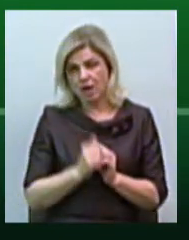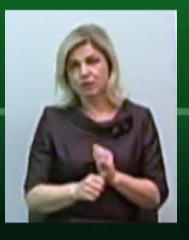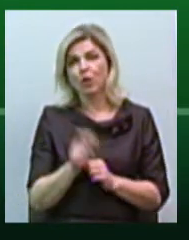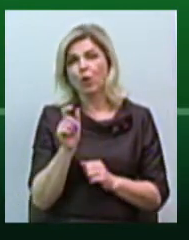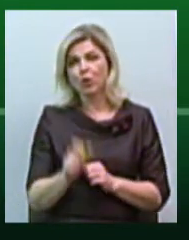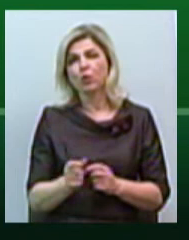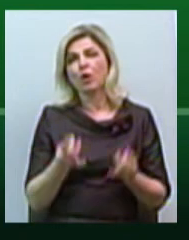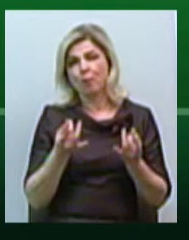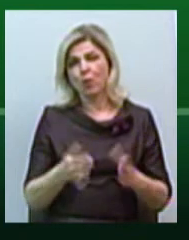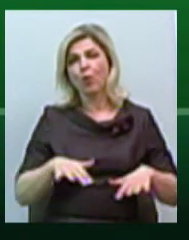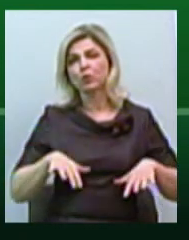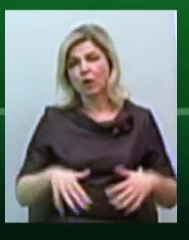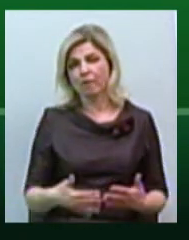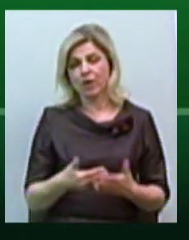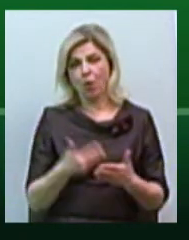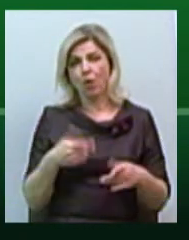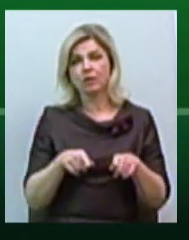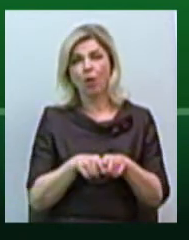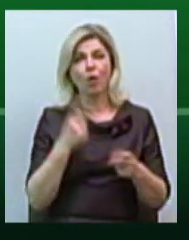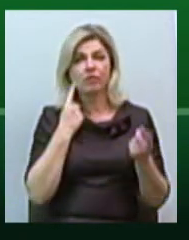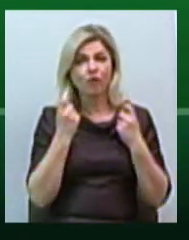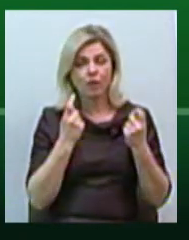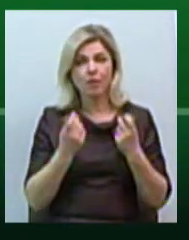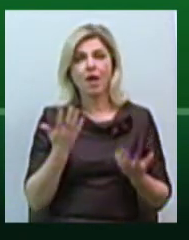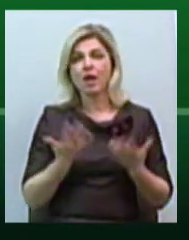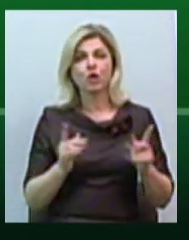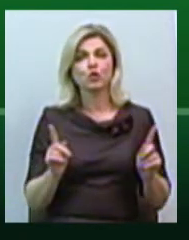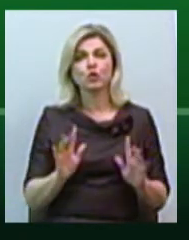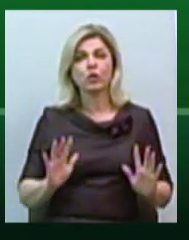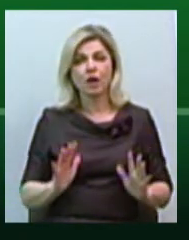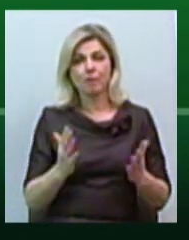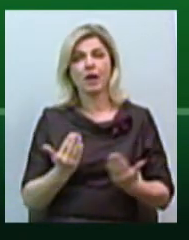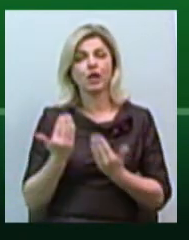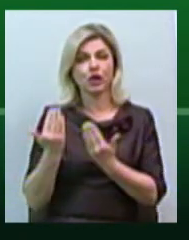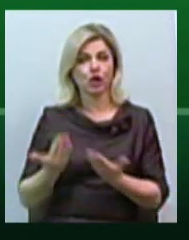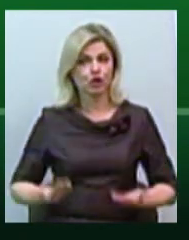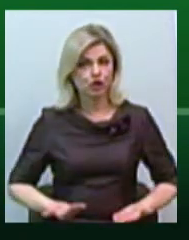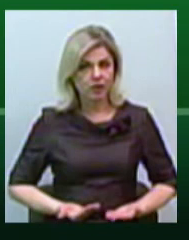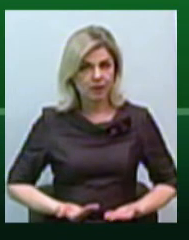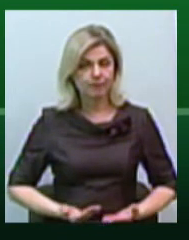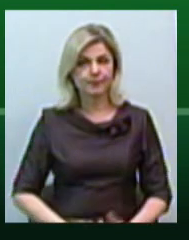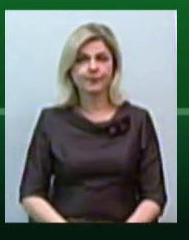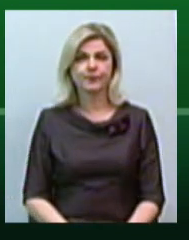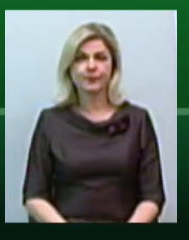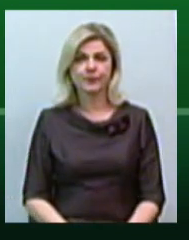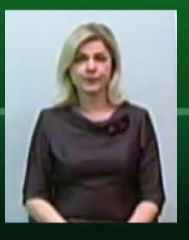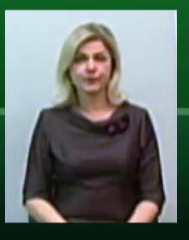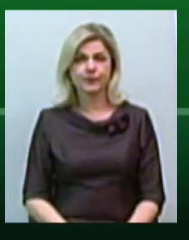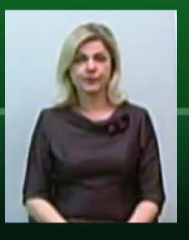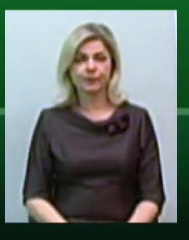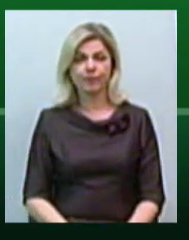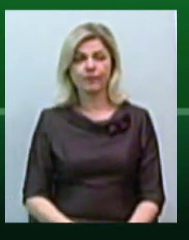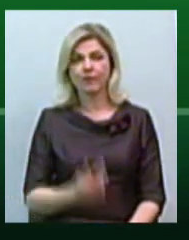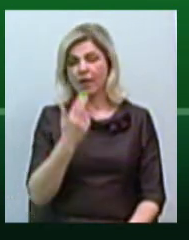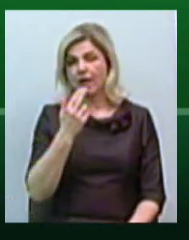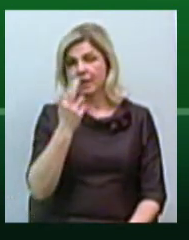просто втомлюється від цієї інформації. Якщо щось трапляється в її житті таке, незвичайно схоже на